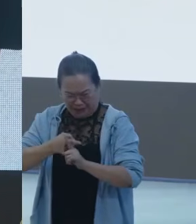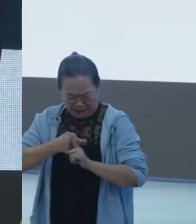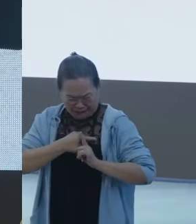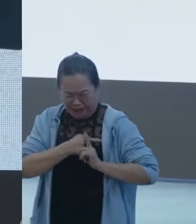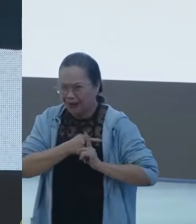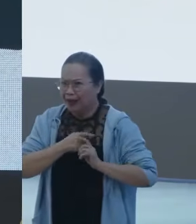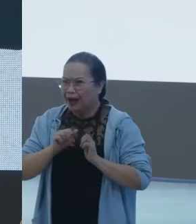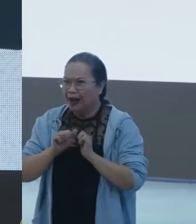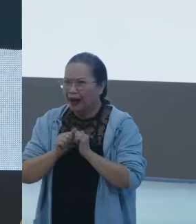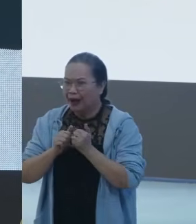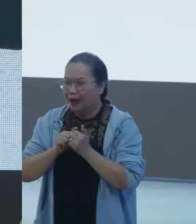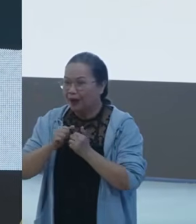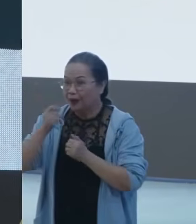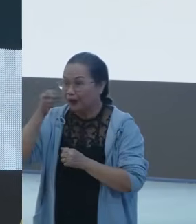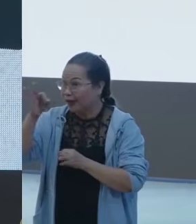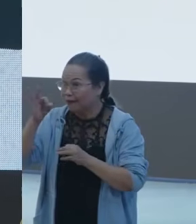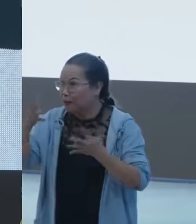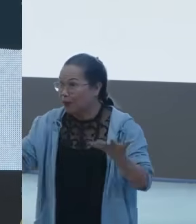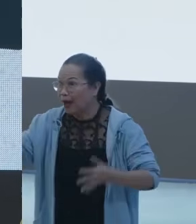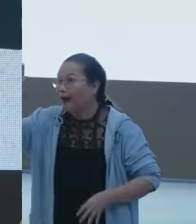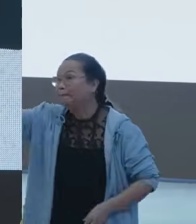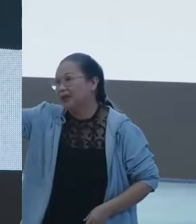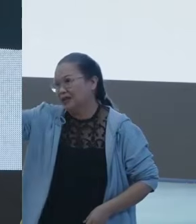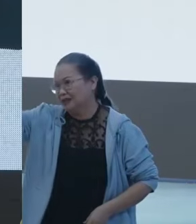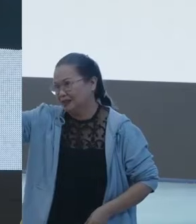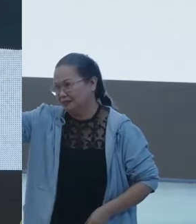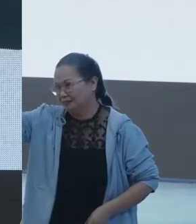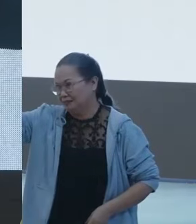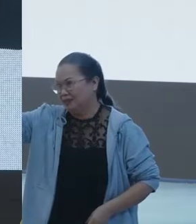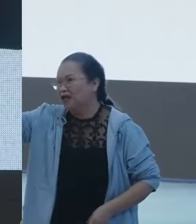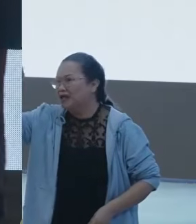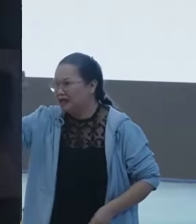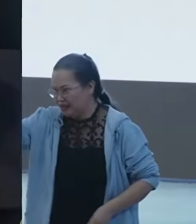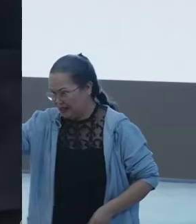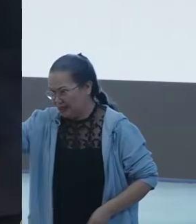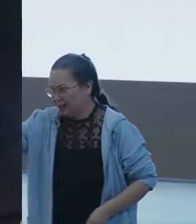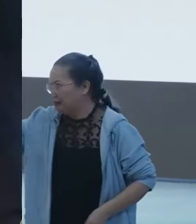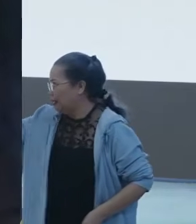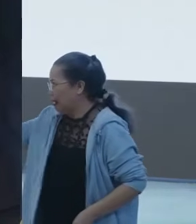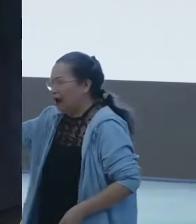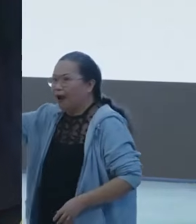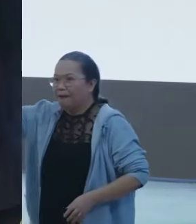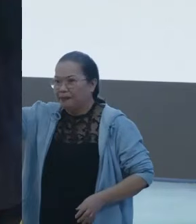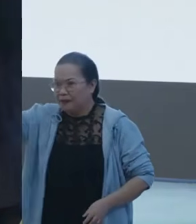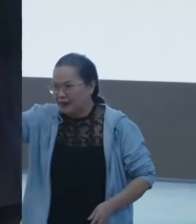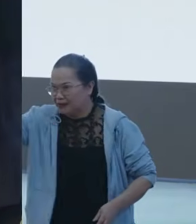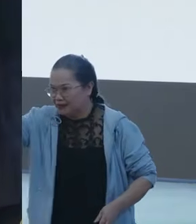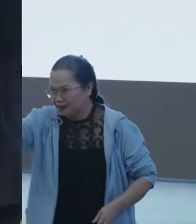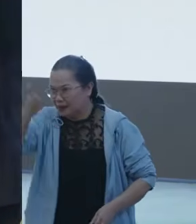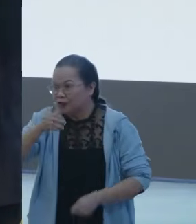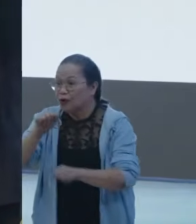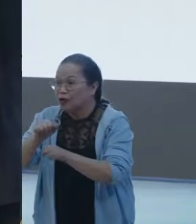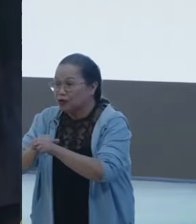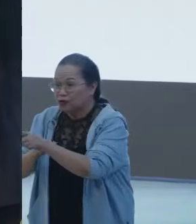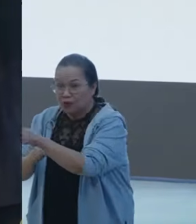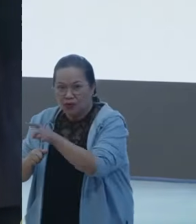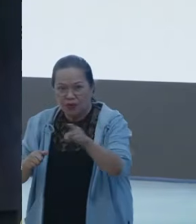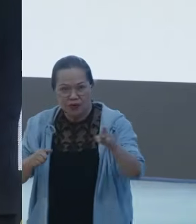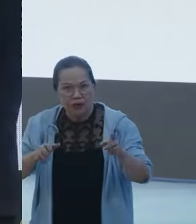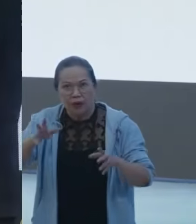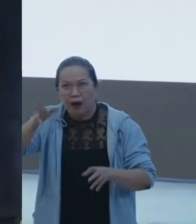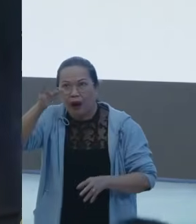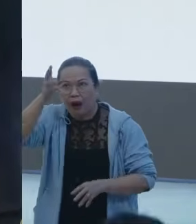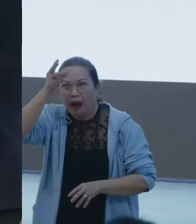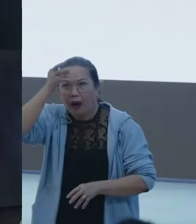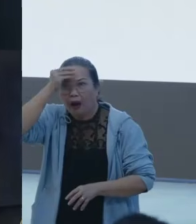Paano natin makukuha na sila ay manampalataya? By preaching the word to them. Why? Because